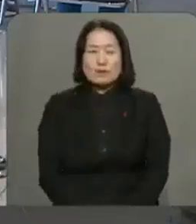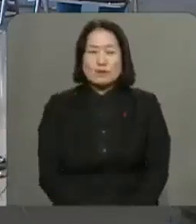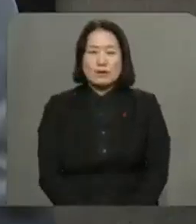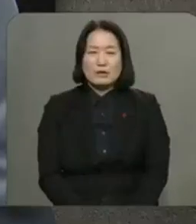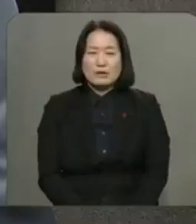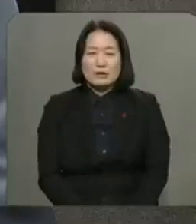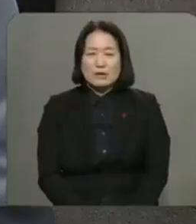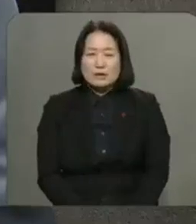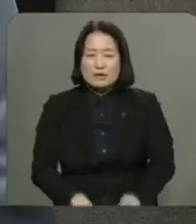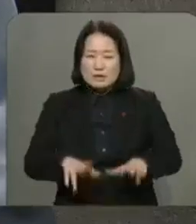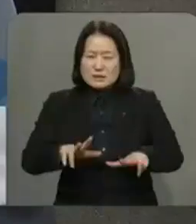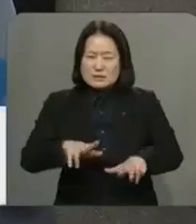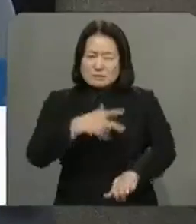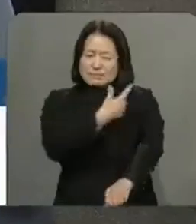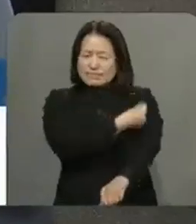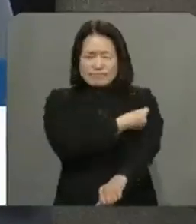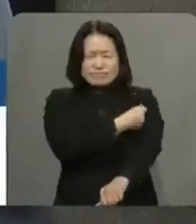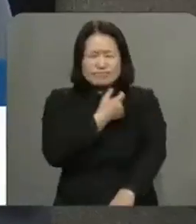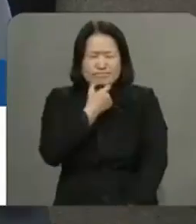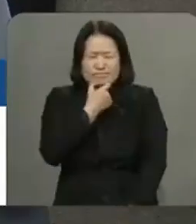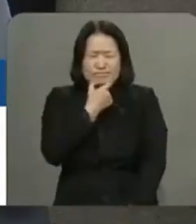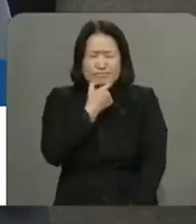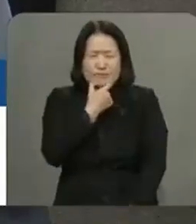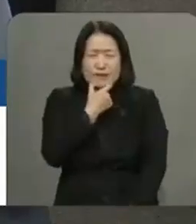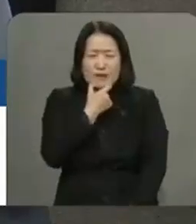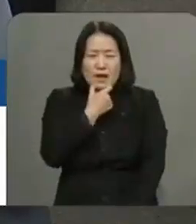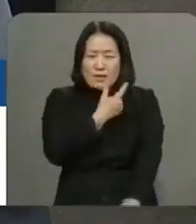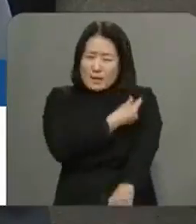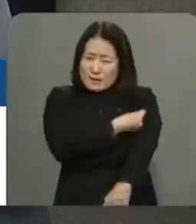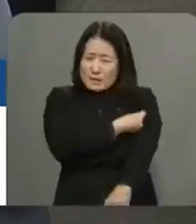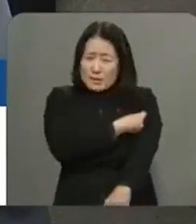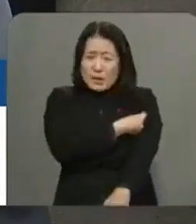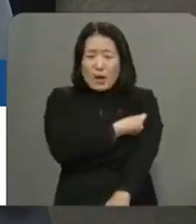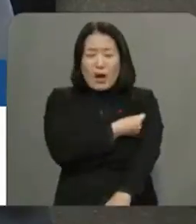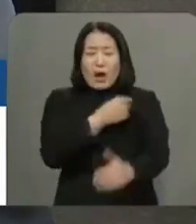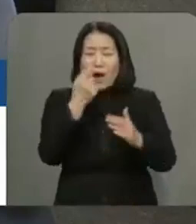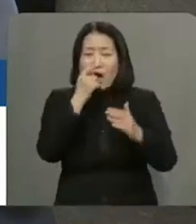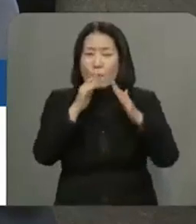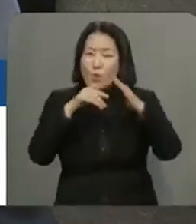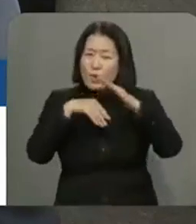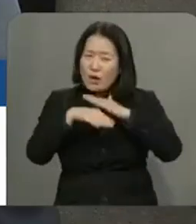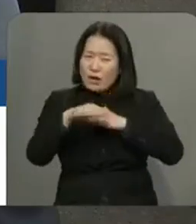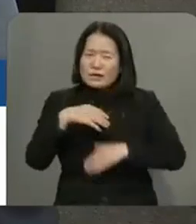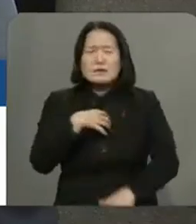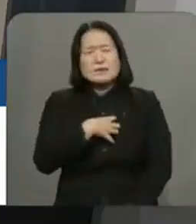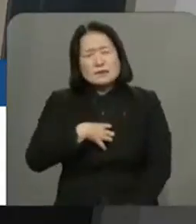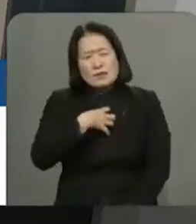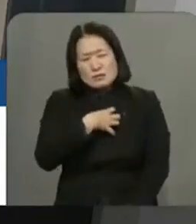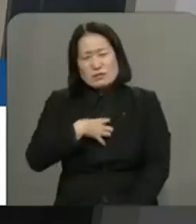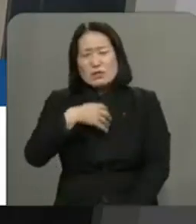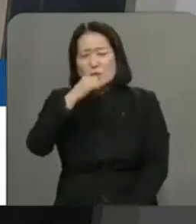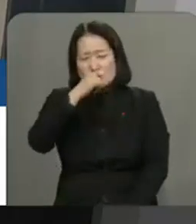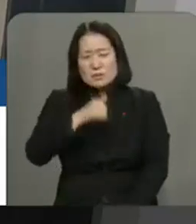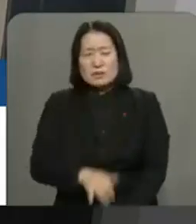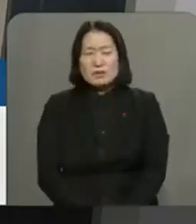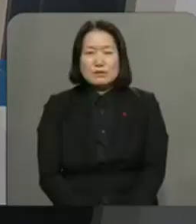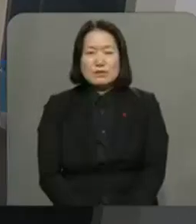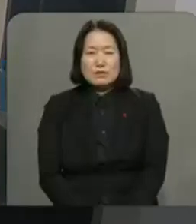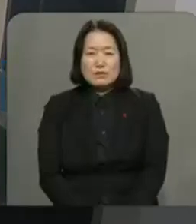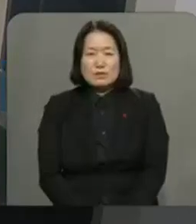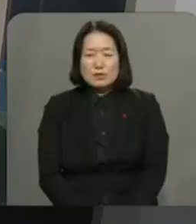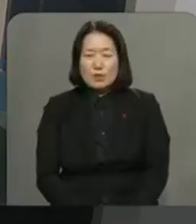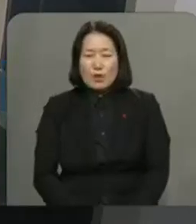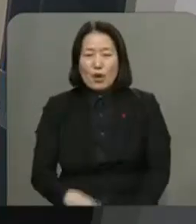제게 남 낳고 싶어 약시 네 꼭 마다 야 학원에 간다고 하는데 그것도 아래쪽 걱정 안 새고 있는 것 같아요 또